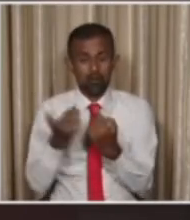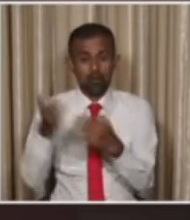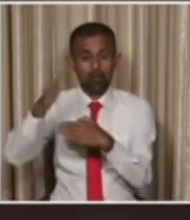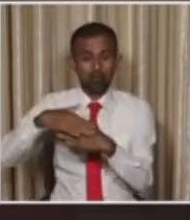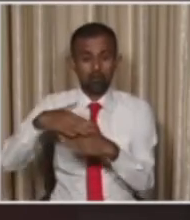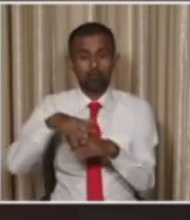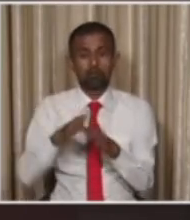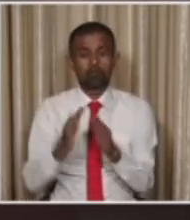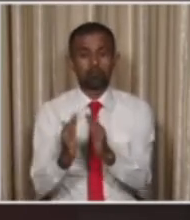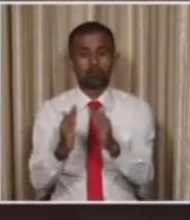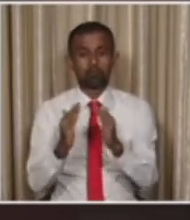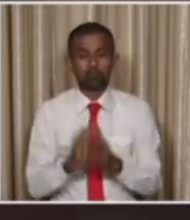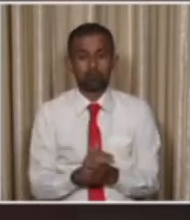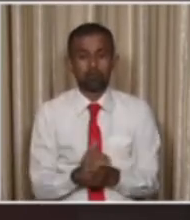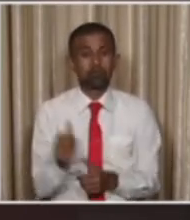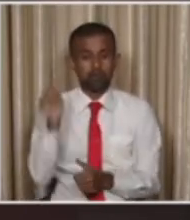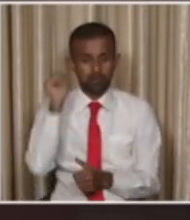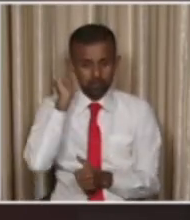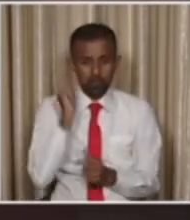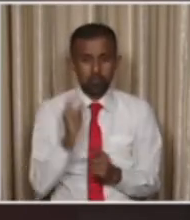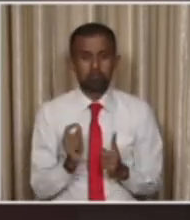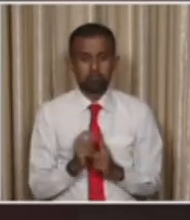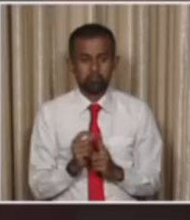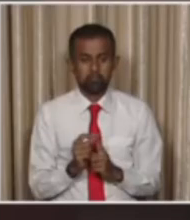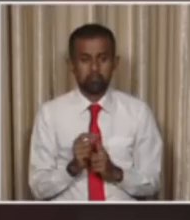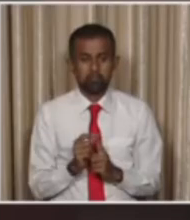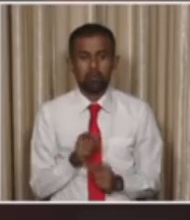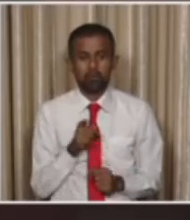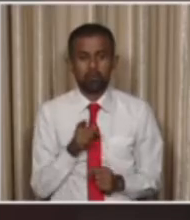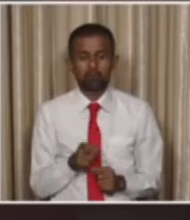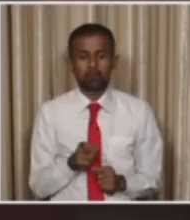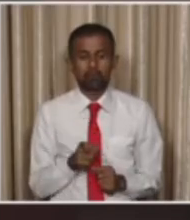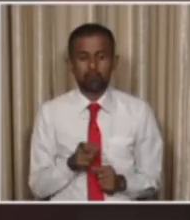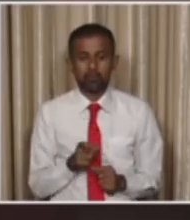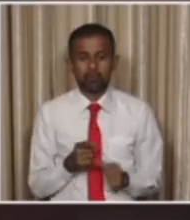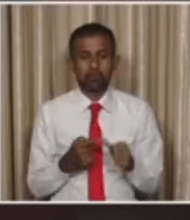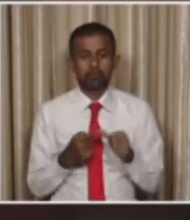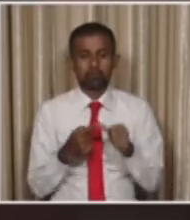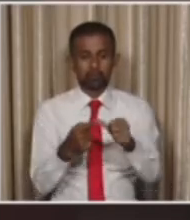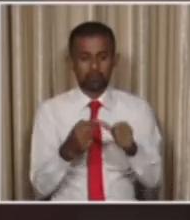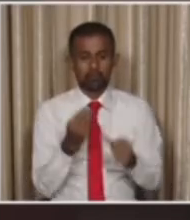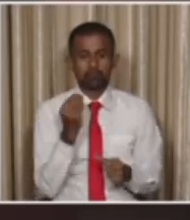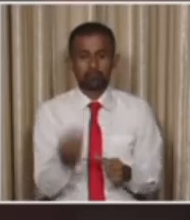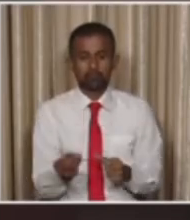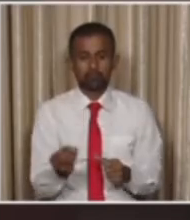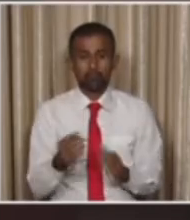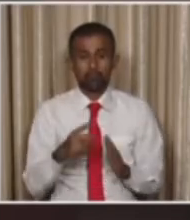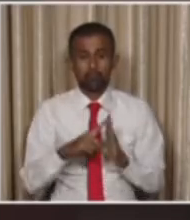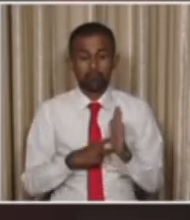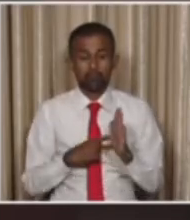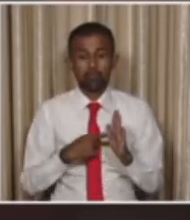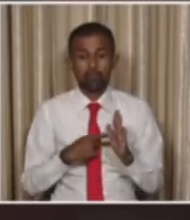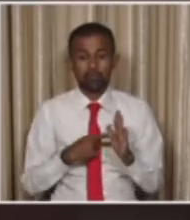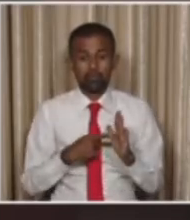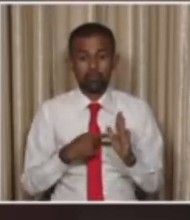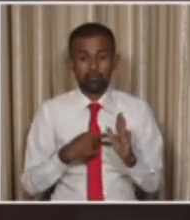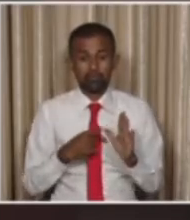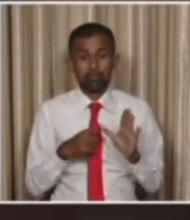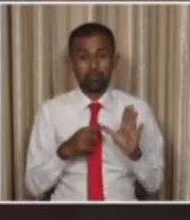නිසා ඒ එදා තිබුණු ඒ දුප්පත්කමට එතුමා උත්තර සැපෙව්වා. ජනසවිය දුන්නේ සැබෑවින්ම